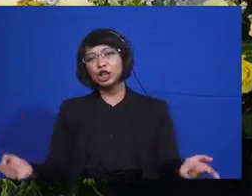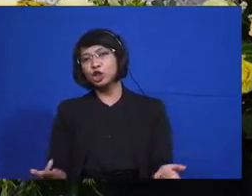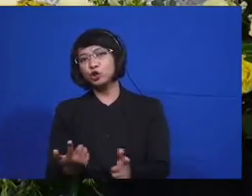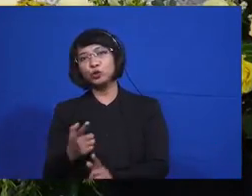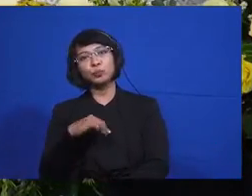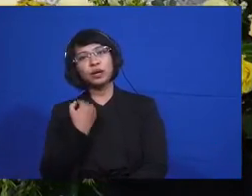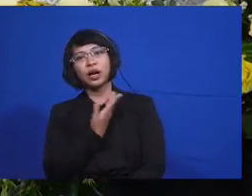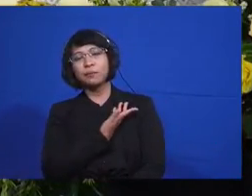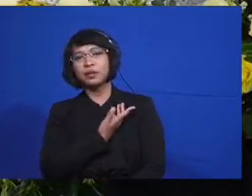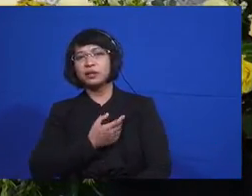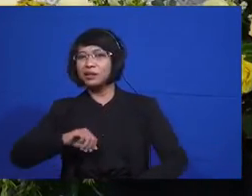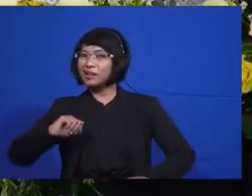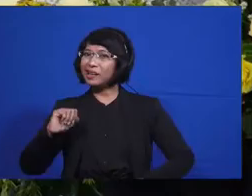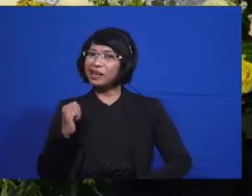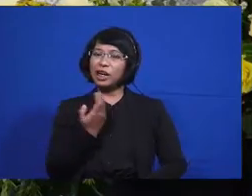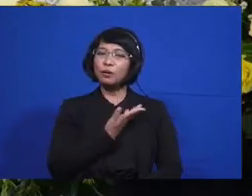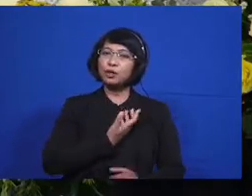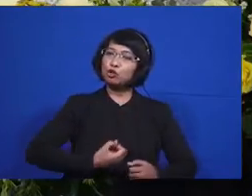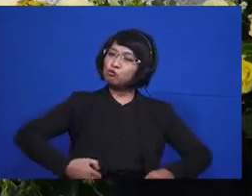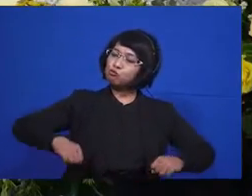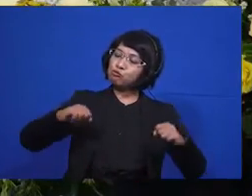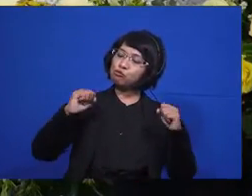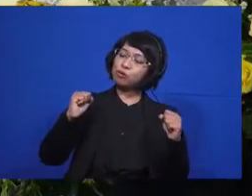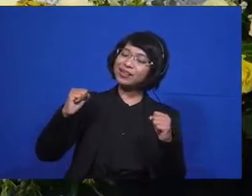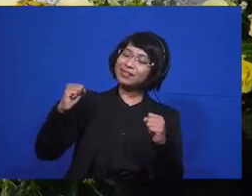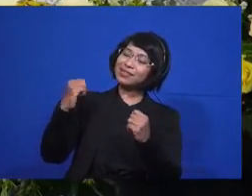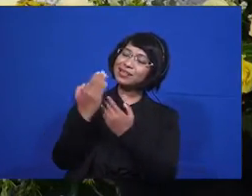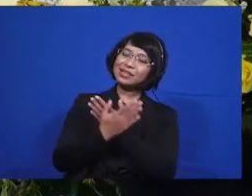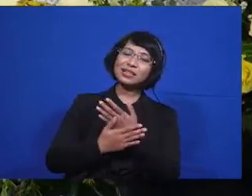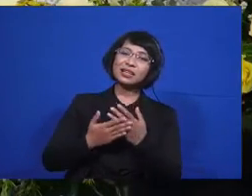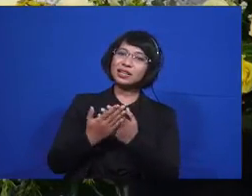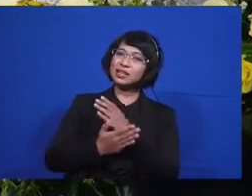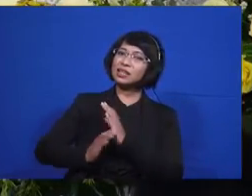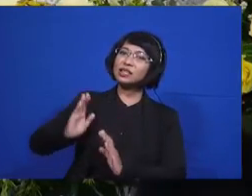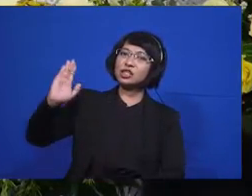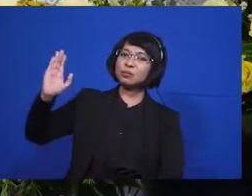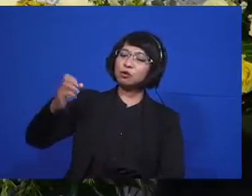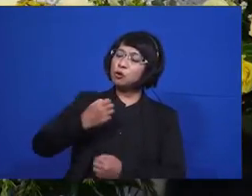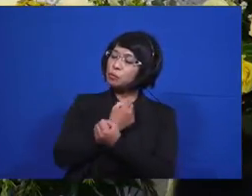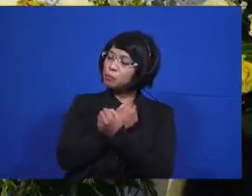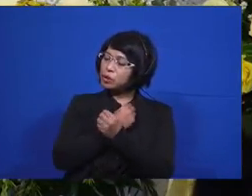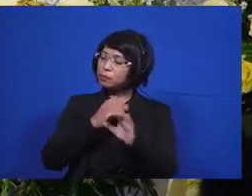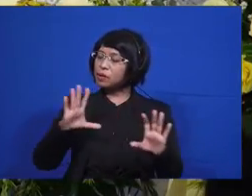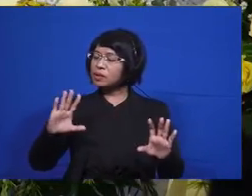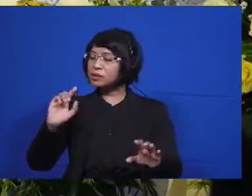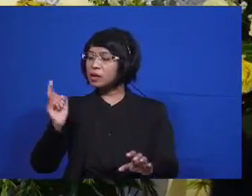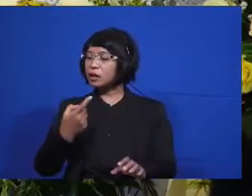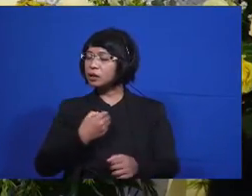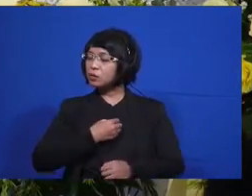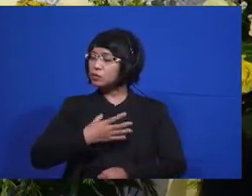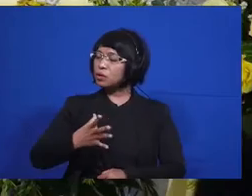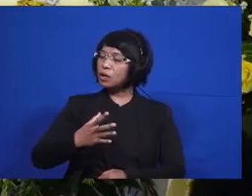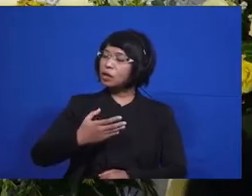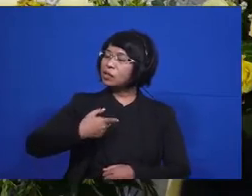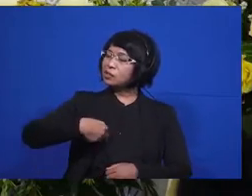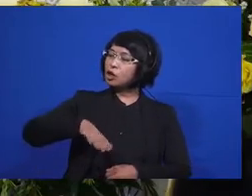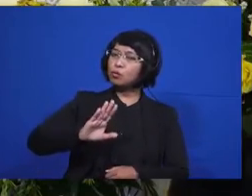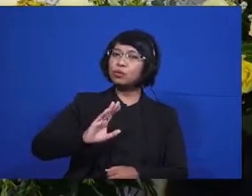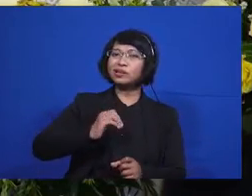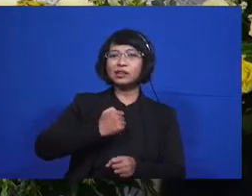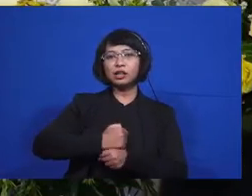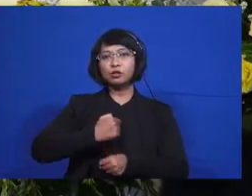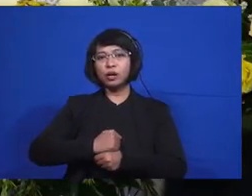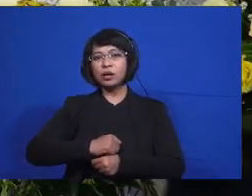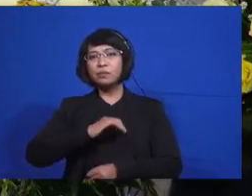supaya kami yang telah dikuatkan oleh kelimpahan belas kasih-Mu, selalu bebas dari dosa dan dijauhkan dari segala gangguan,